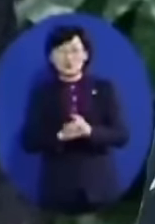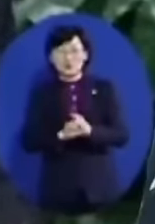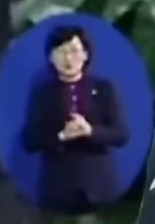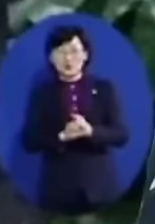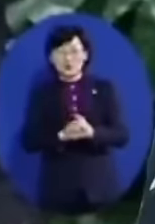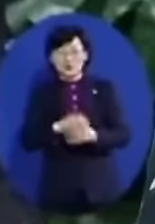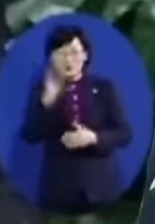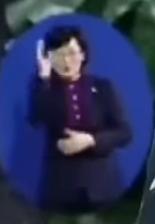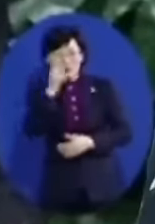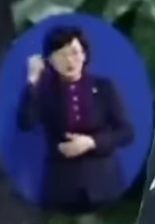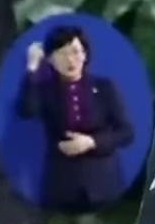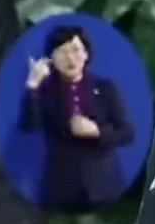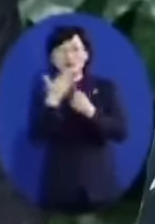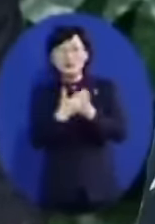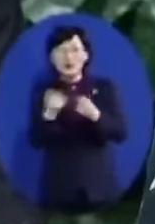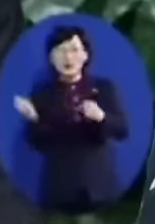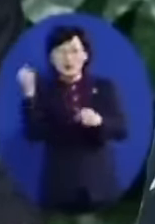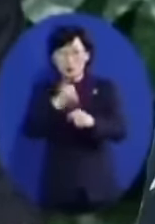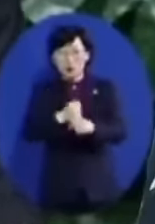신령한 은혜를 회복하는 것입니다.